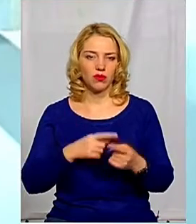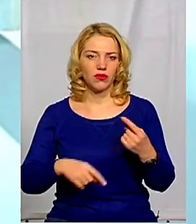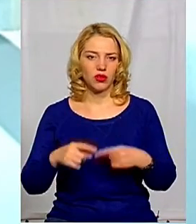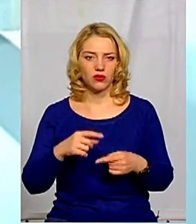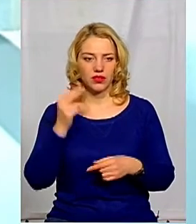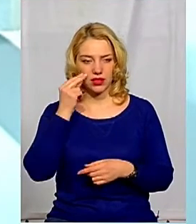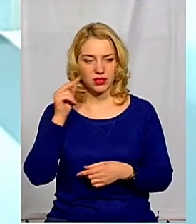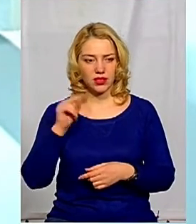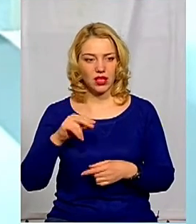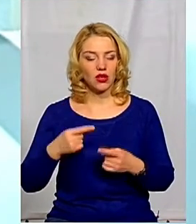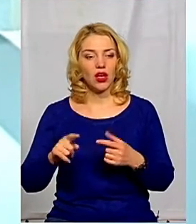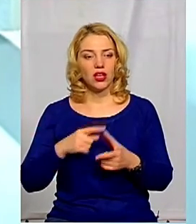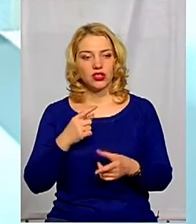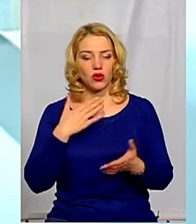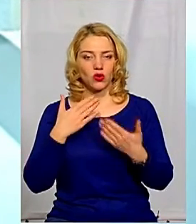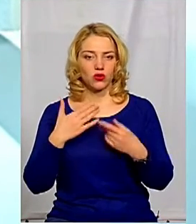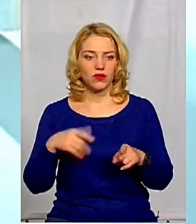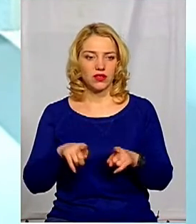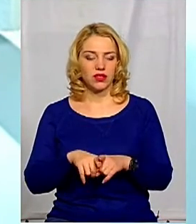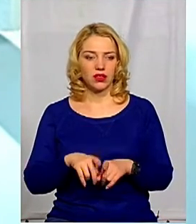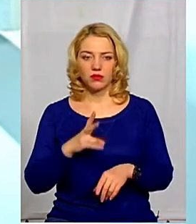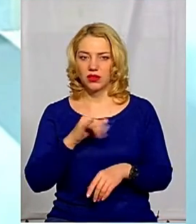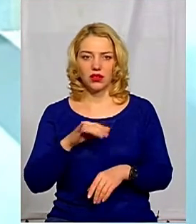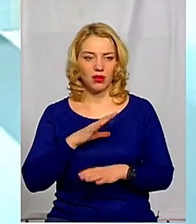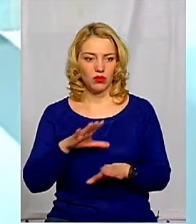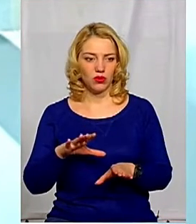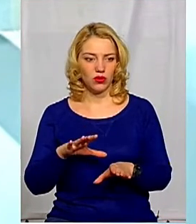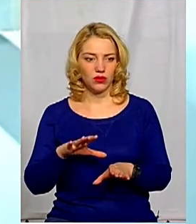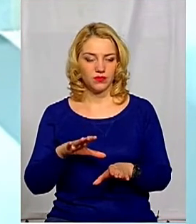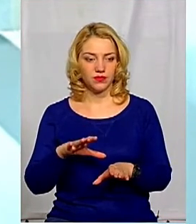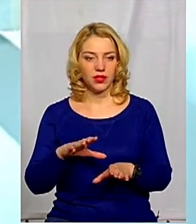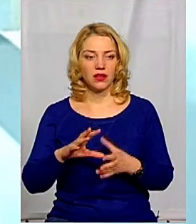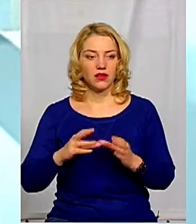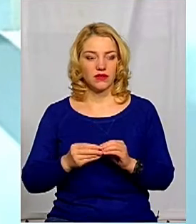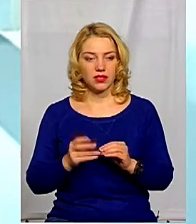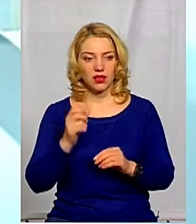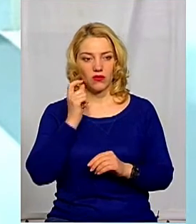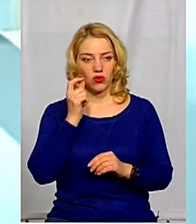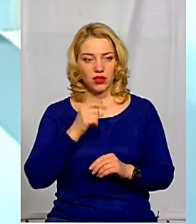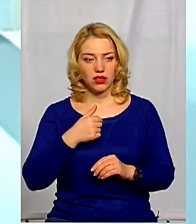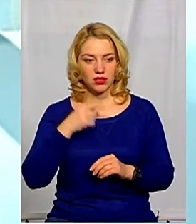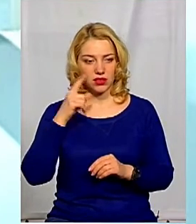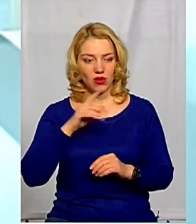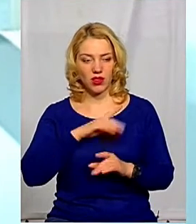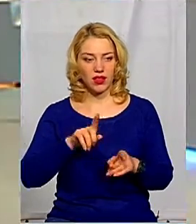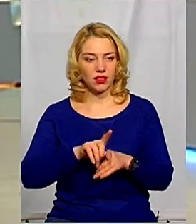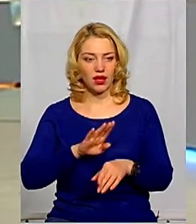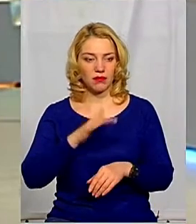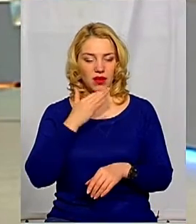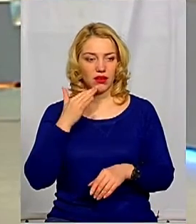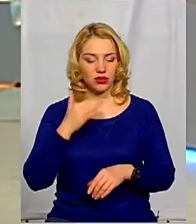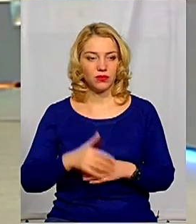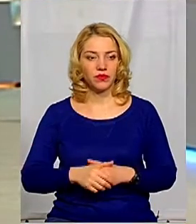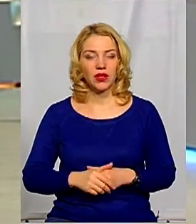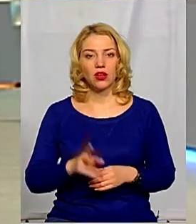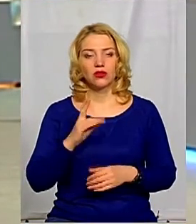провінції відповідної, або контактували із такими? Ні, не було у нас таких, чи не було. Угу. Взагалі в Україні, я знаю, не так багато таких. Угу. А